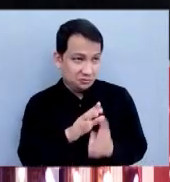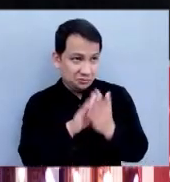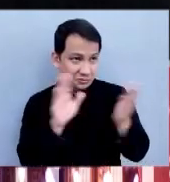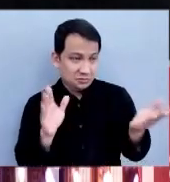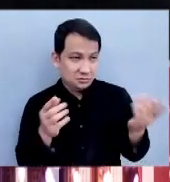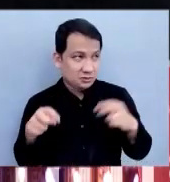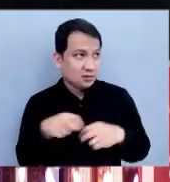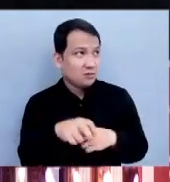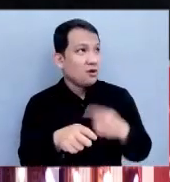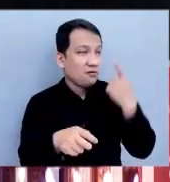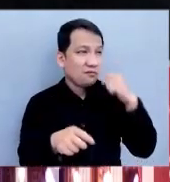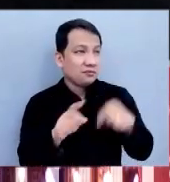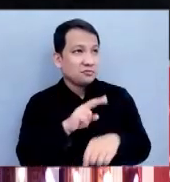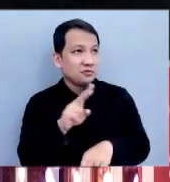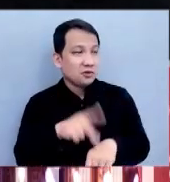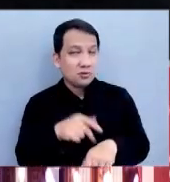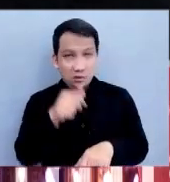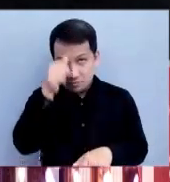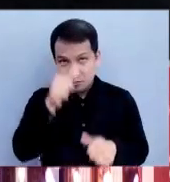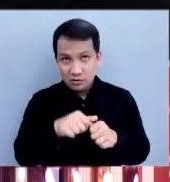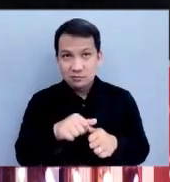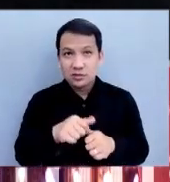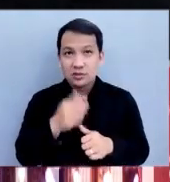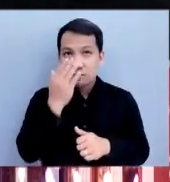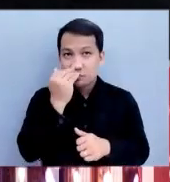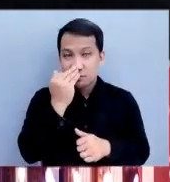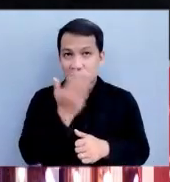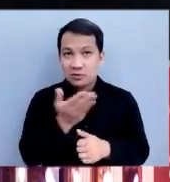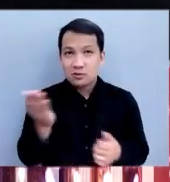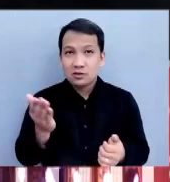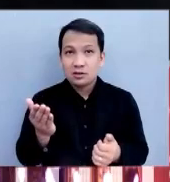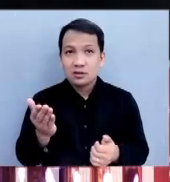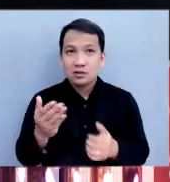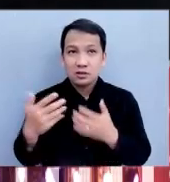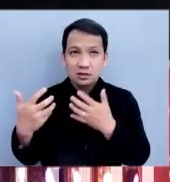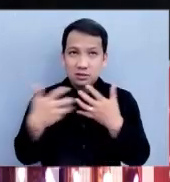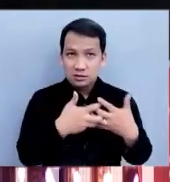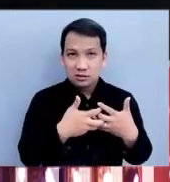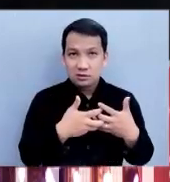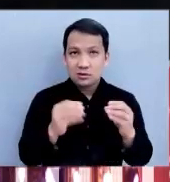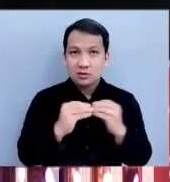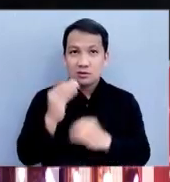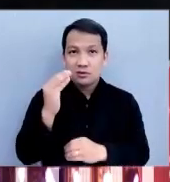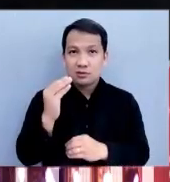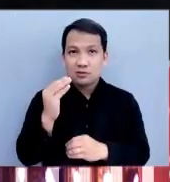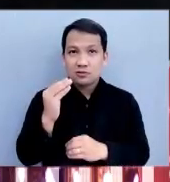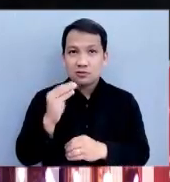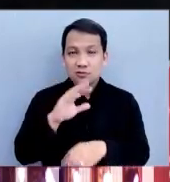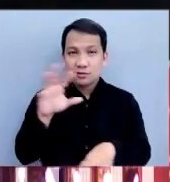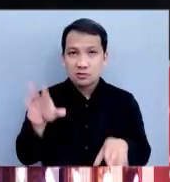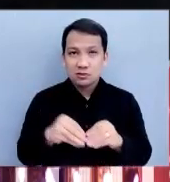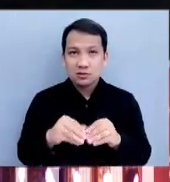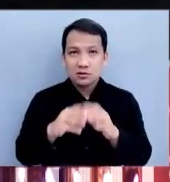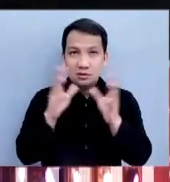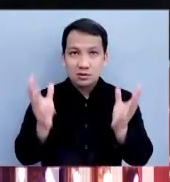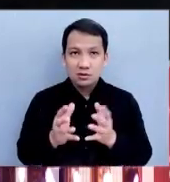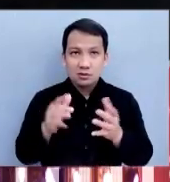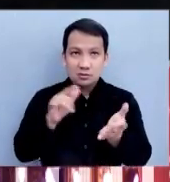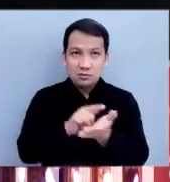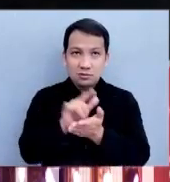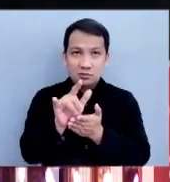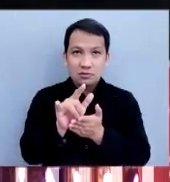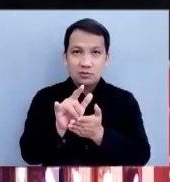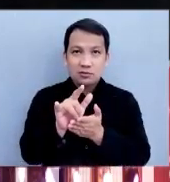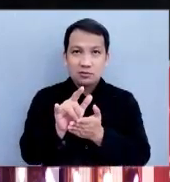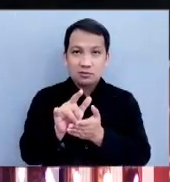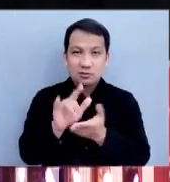Kasi for example, kung naalala nyo yung It's More Fun in the Philippines, na ididikit siya dun sa It's More Fun. Tapos yung ano natin, airport natin, sobrang magulo.